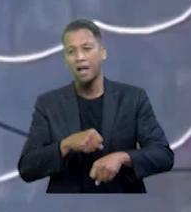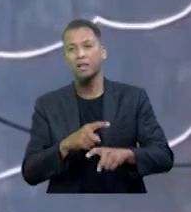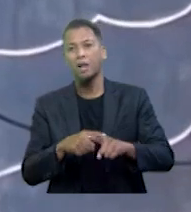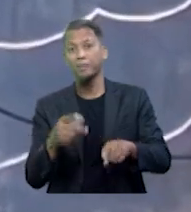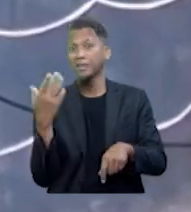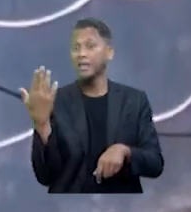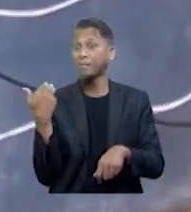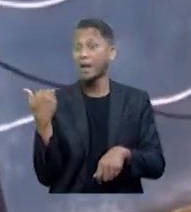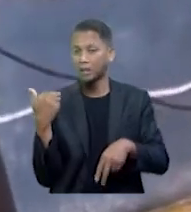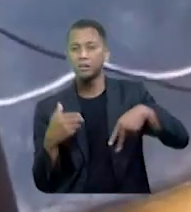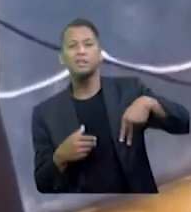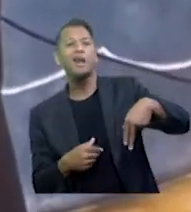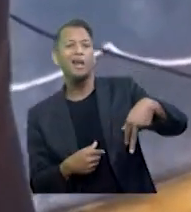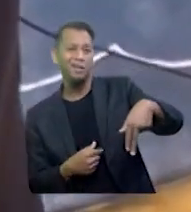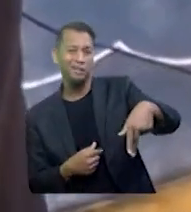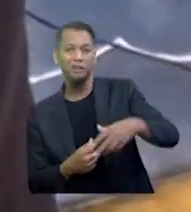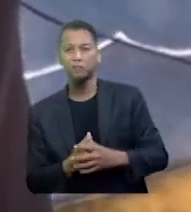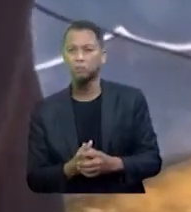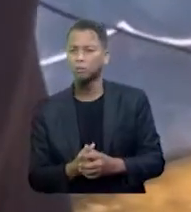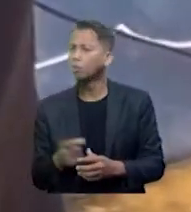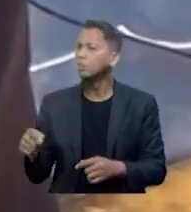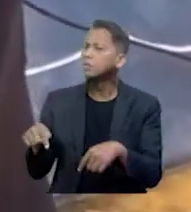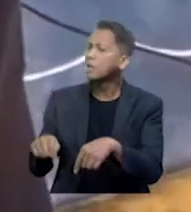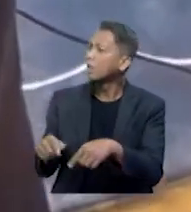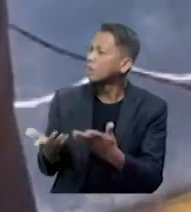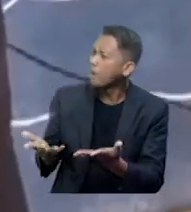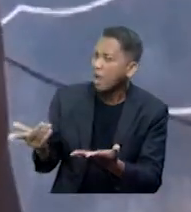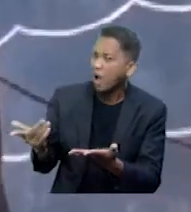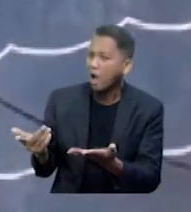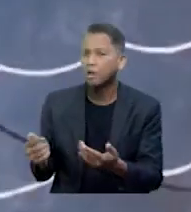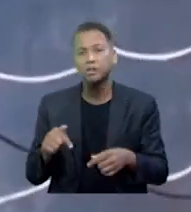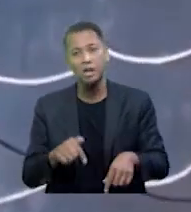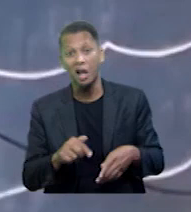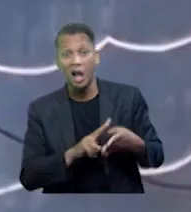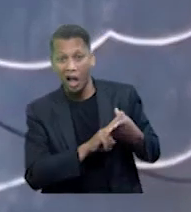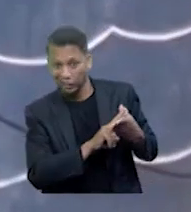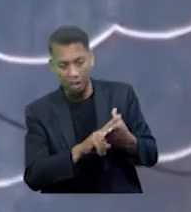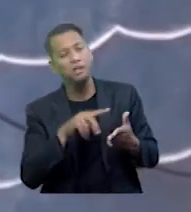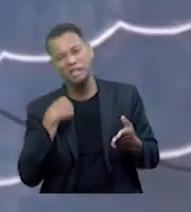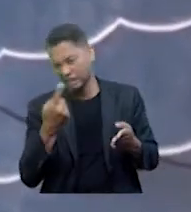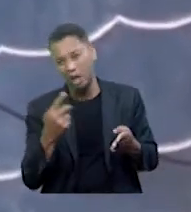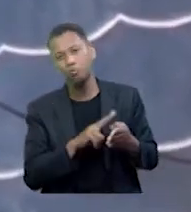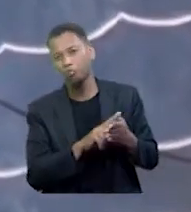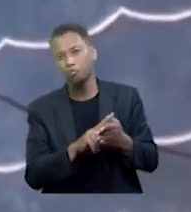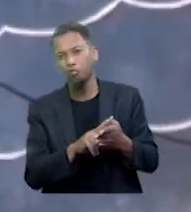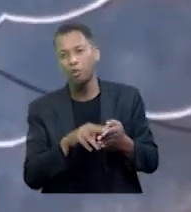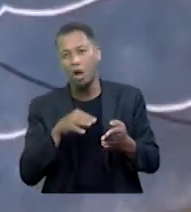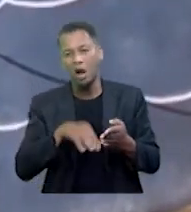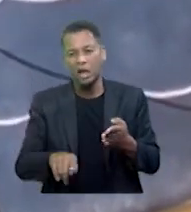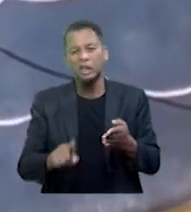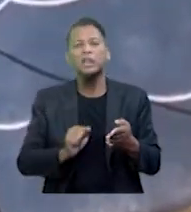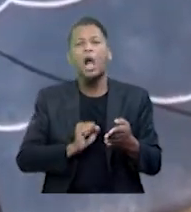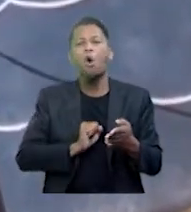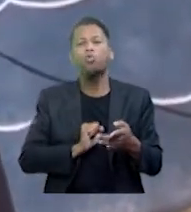Tapi setelah kejadian itu gimana, Ibu? Diantar. Takut, Pak. Oh, dari Ibu sendiri punya kekhawatiran ya? Iya. Ditelepon